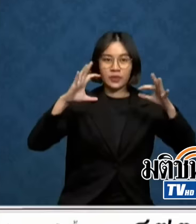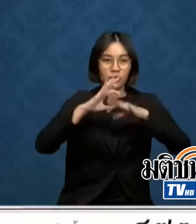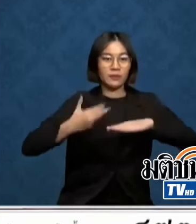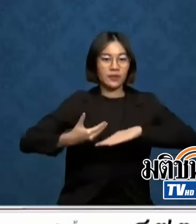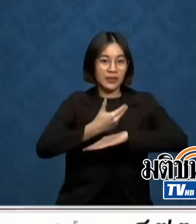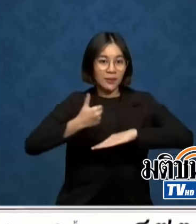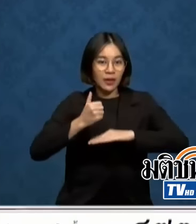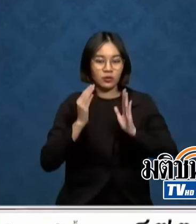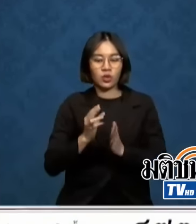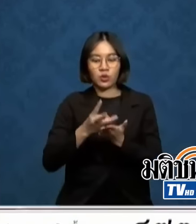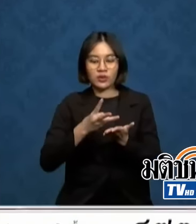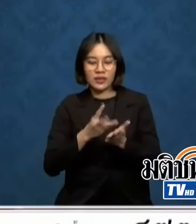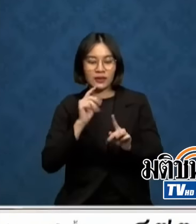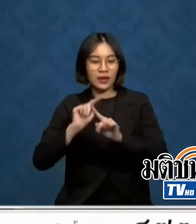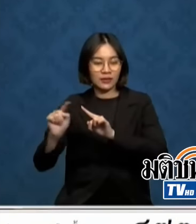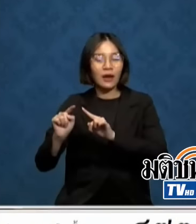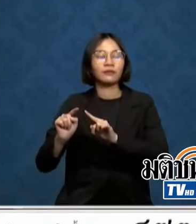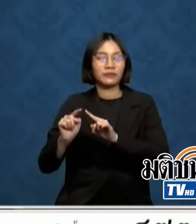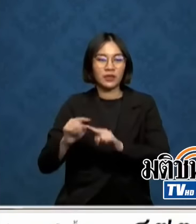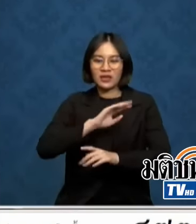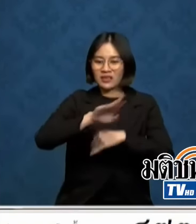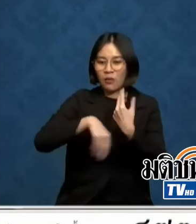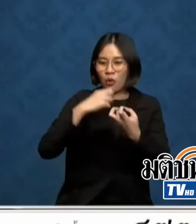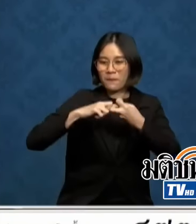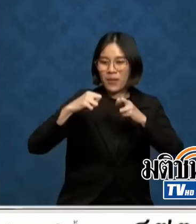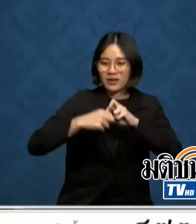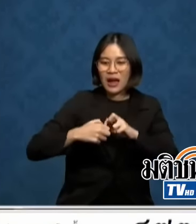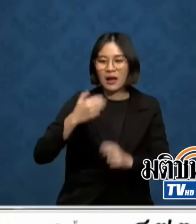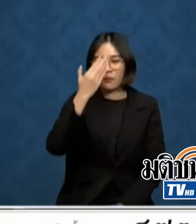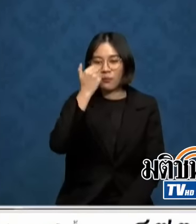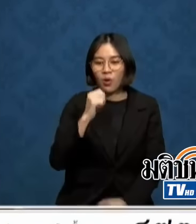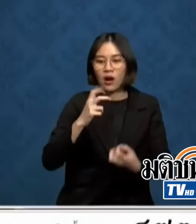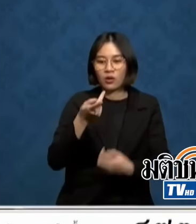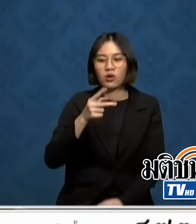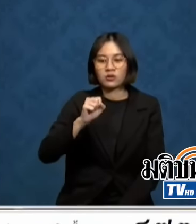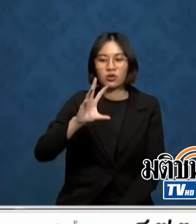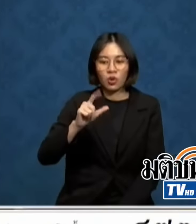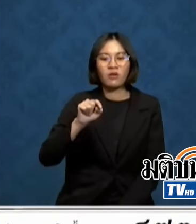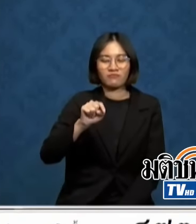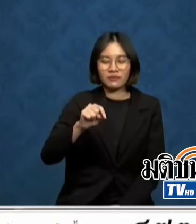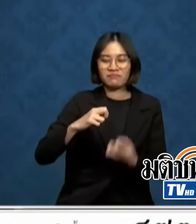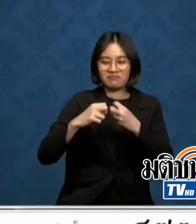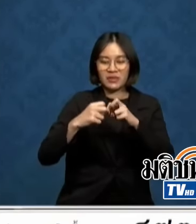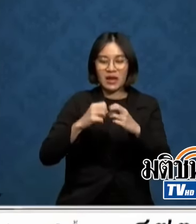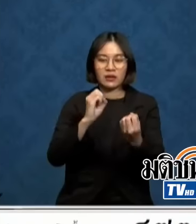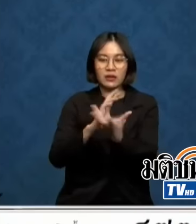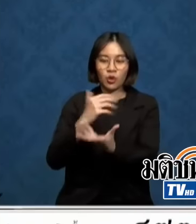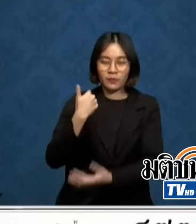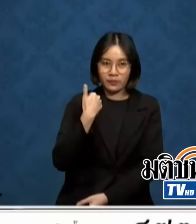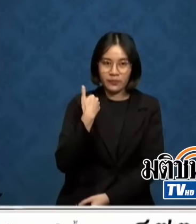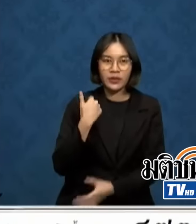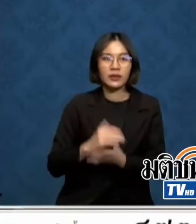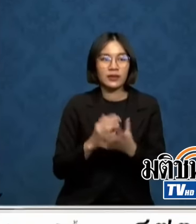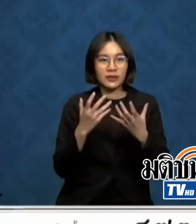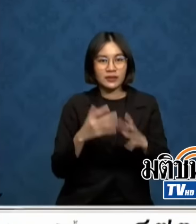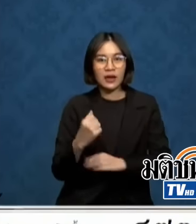เมืองนักวิชาการล้วนได้รับผลกระทบจากคสชทั้งสิ้นนอกจากนี้ครับ